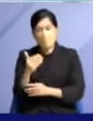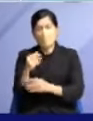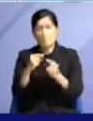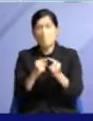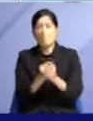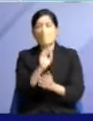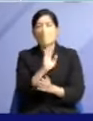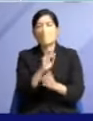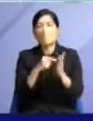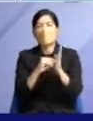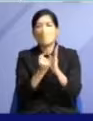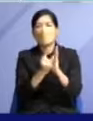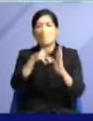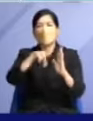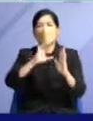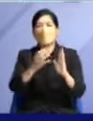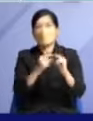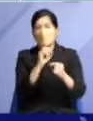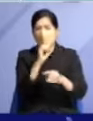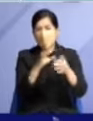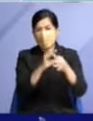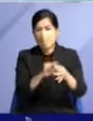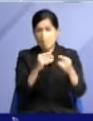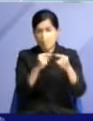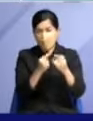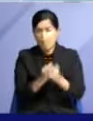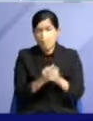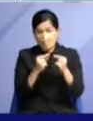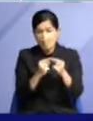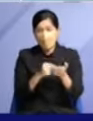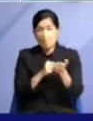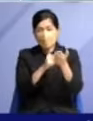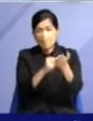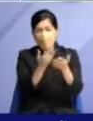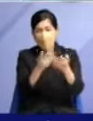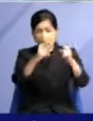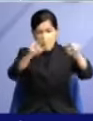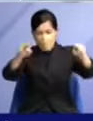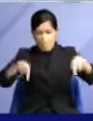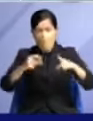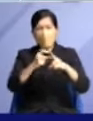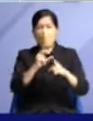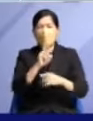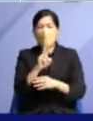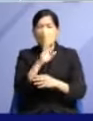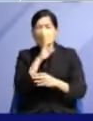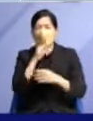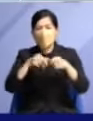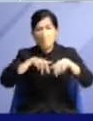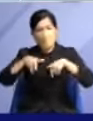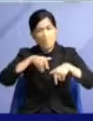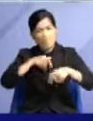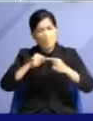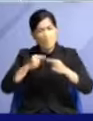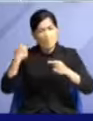ะคะก็ได้กล่าวถึงสถานการณ์การยื่นคำร้องขอรับเงินช่วยเหลือเบื้องต้นกรณีประชาชนเกิดอาการไม่พึงประสง